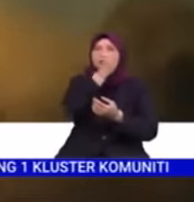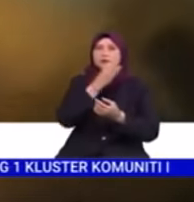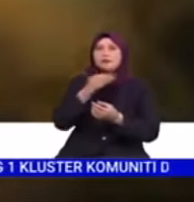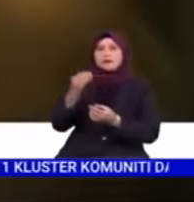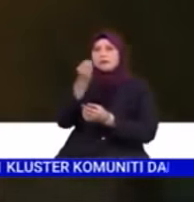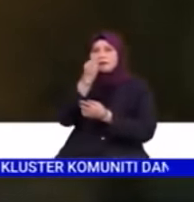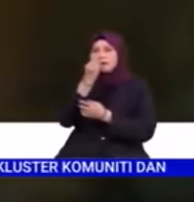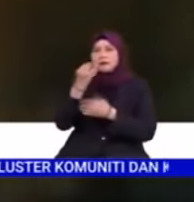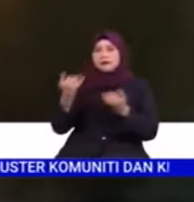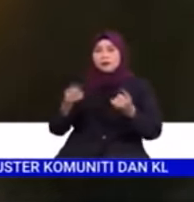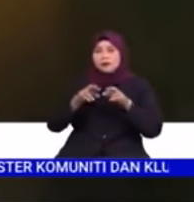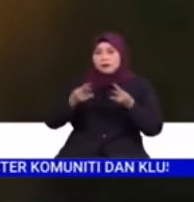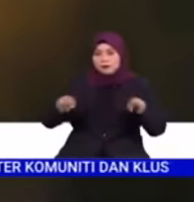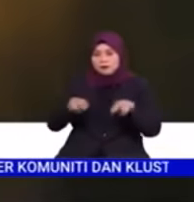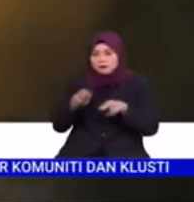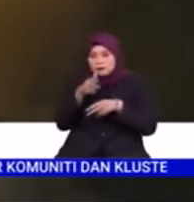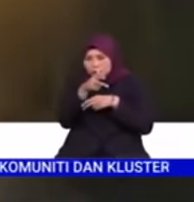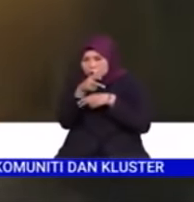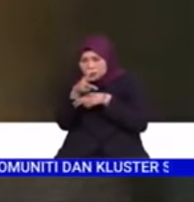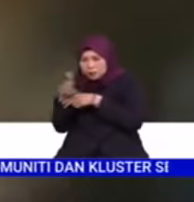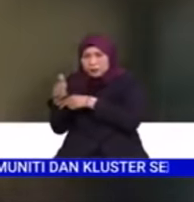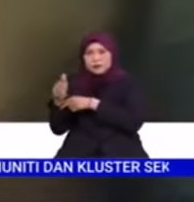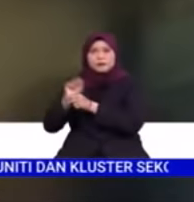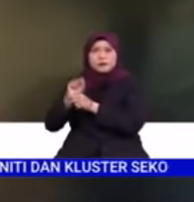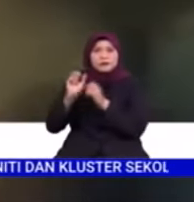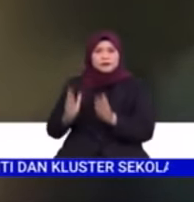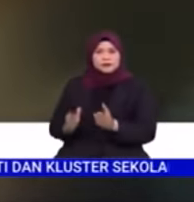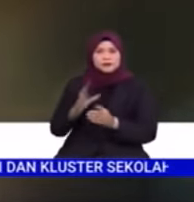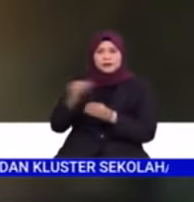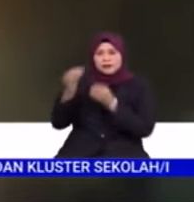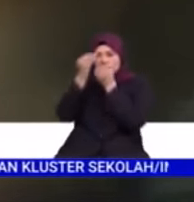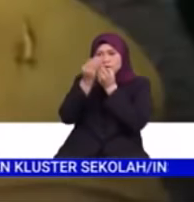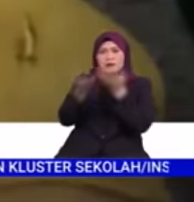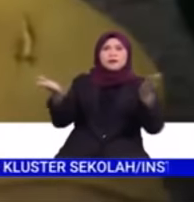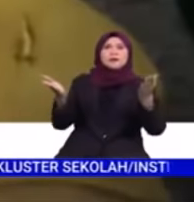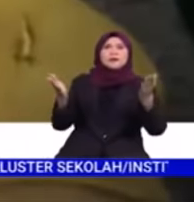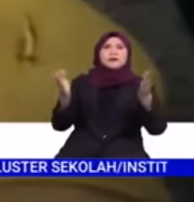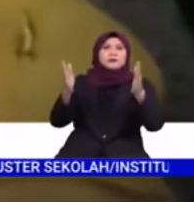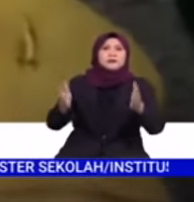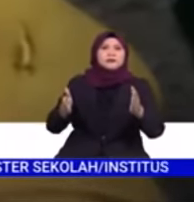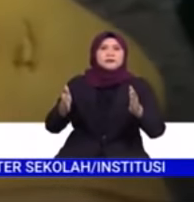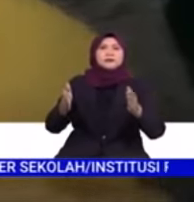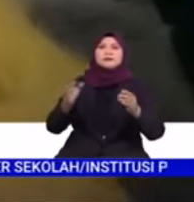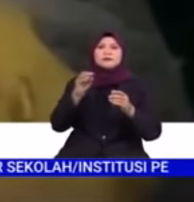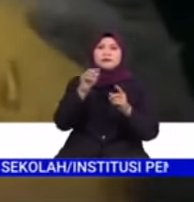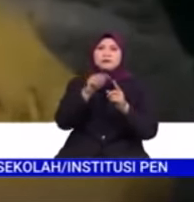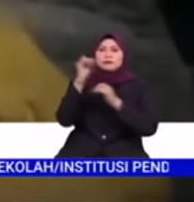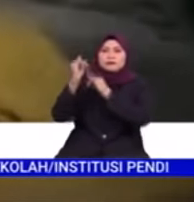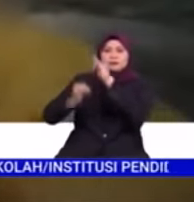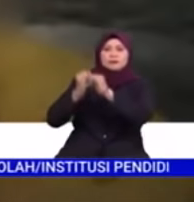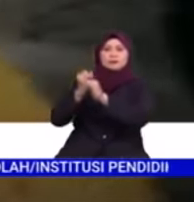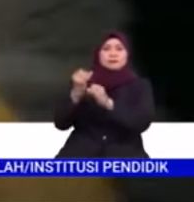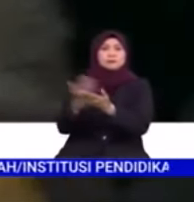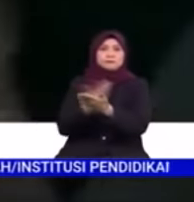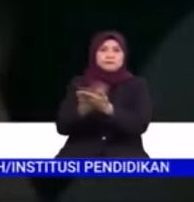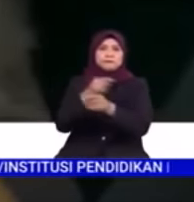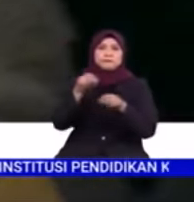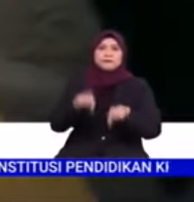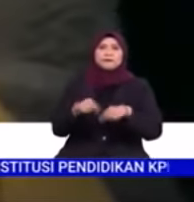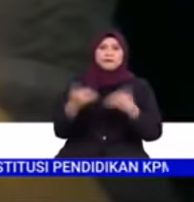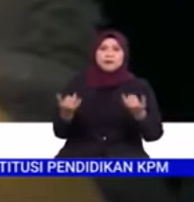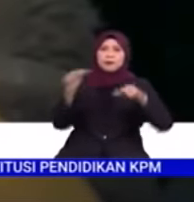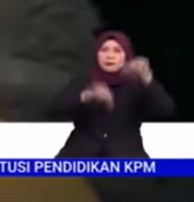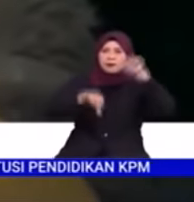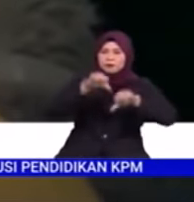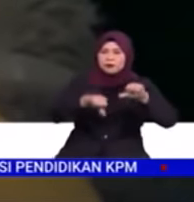ia Jero kami juga bekerja di Mama terbabit dan didedahkan kepada umum oleh Gope internasional baru-baru ini Tiap